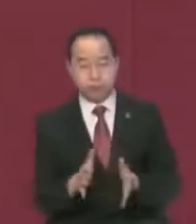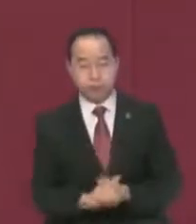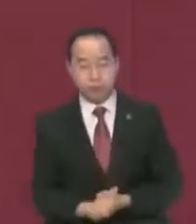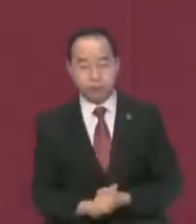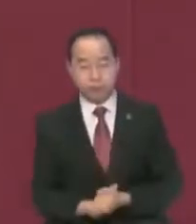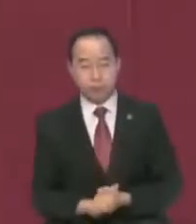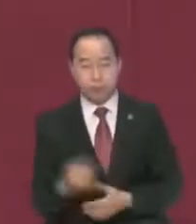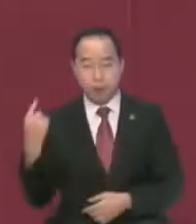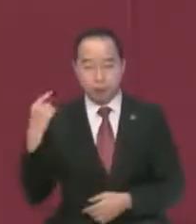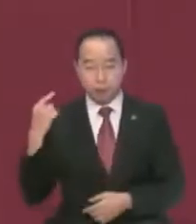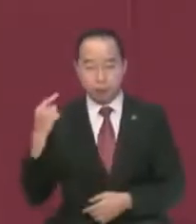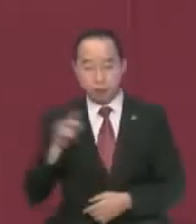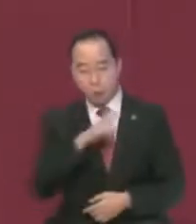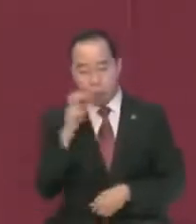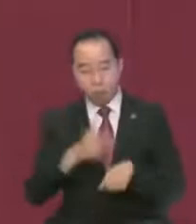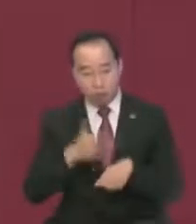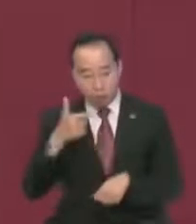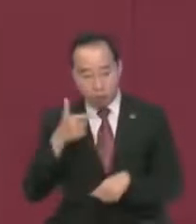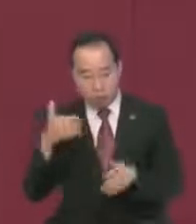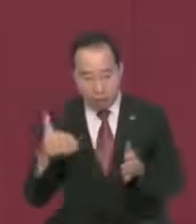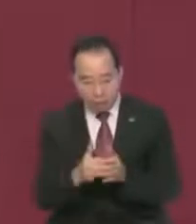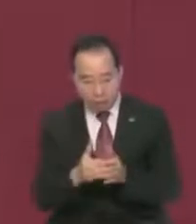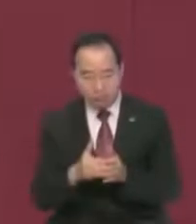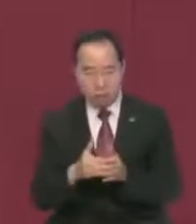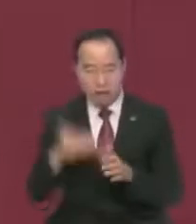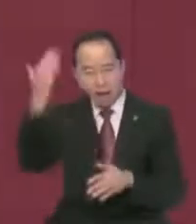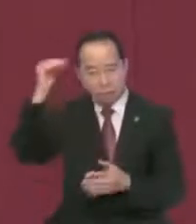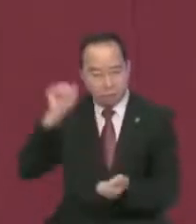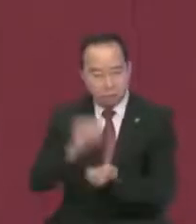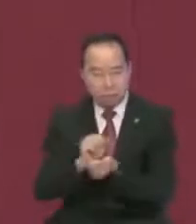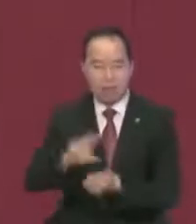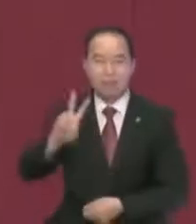어제 오후 6시 기준 확진자 2만 1천 명,